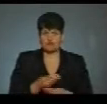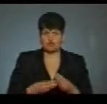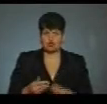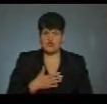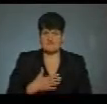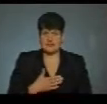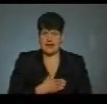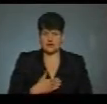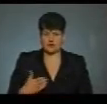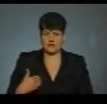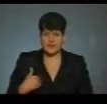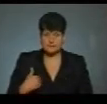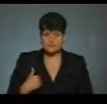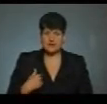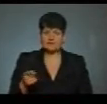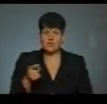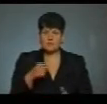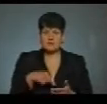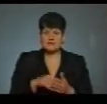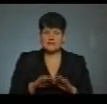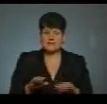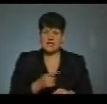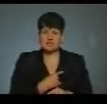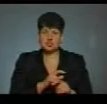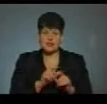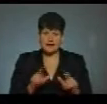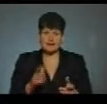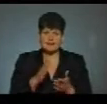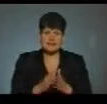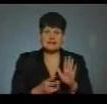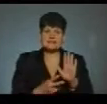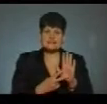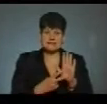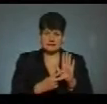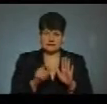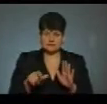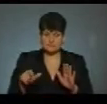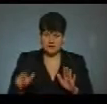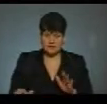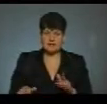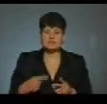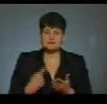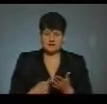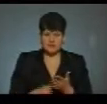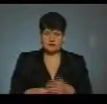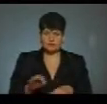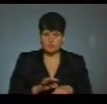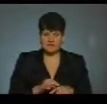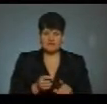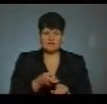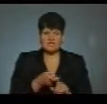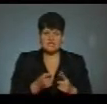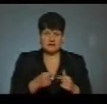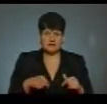каже Андрій Артимович. У Тернопільській міській дитячій лікарні перебуває семеро пацієнтів з підтвердженим COVID-19. В інфекційному